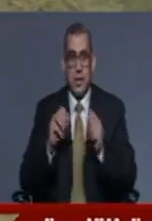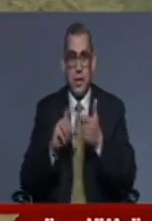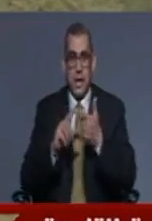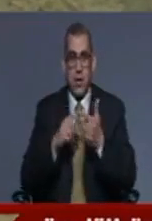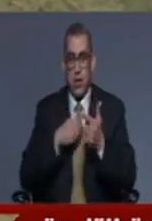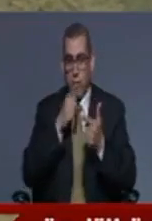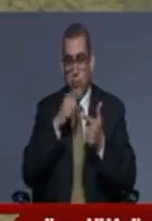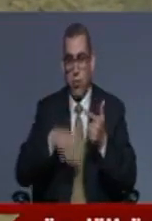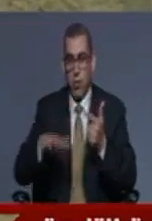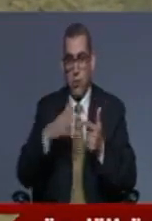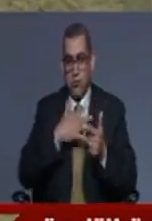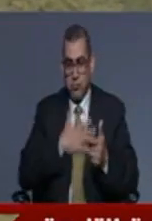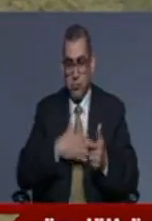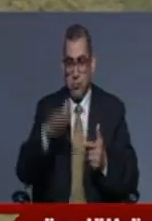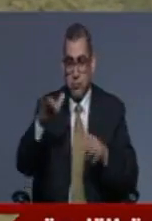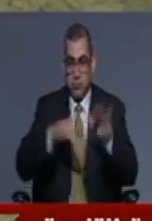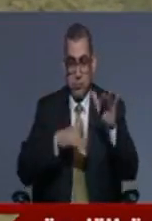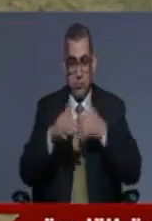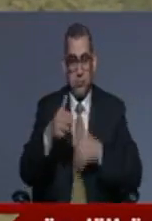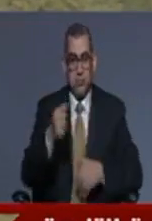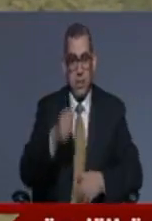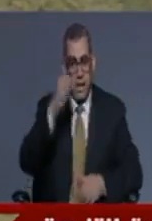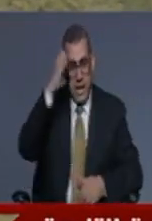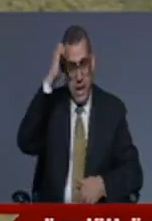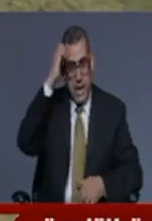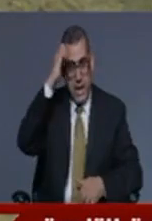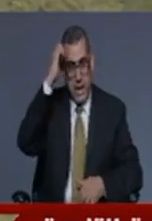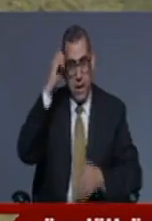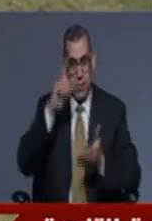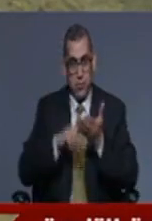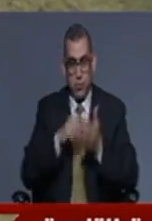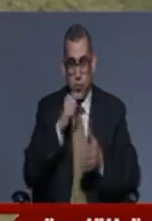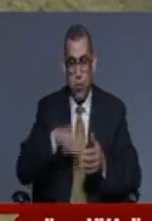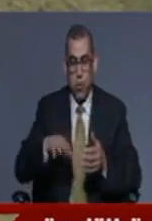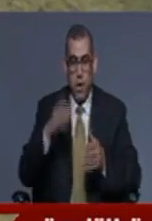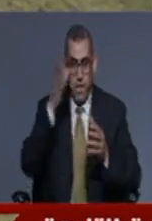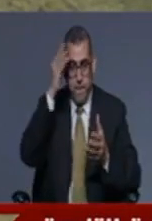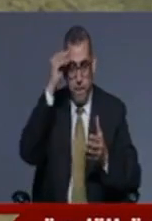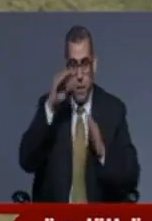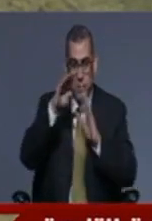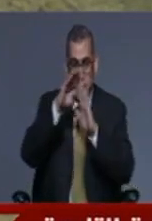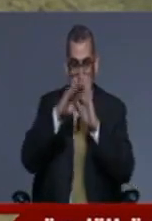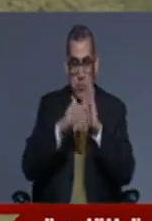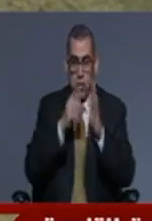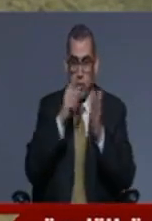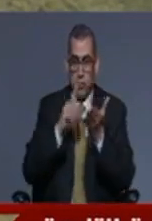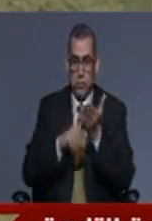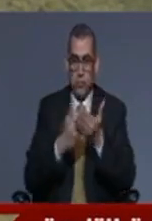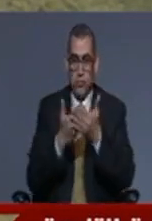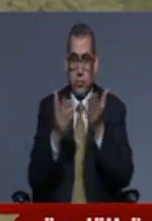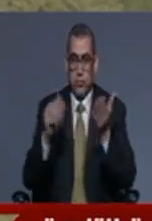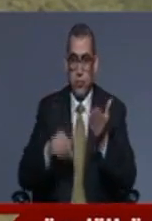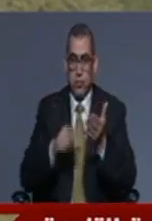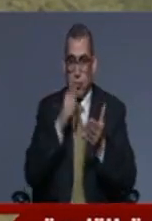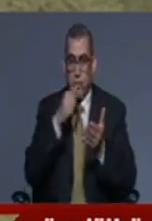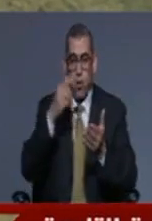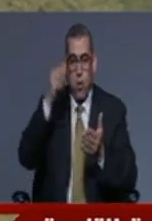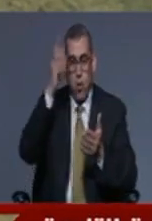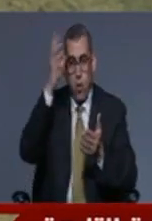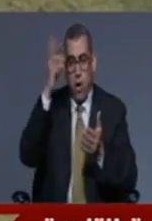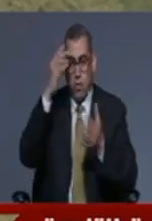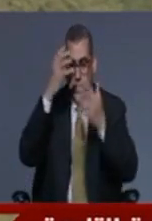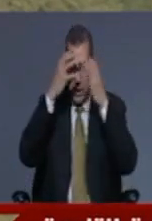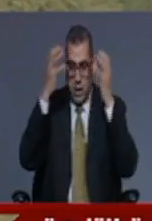في نيروبي في كينيا وأقدم لكم بعض المعلومات التي قالها العلماء وأنا واحد منهم،